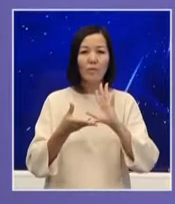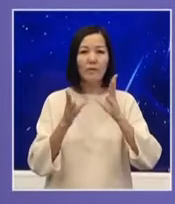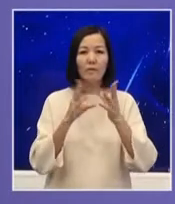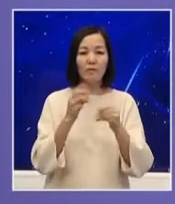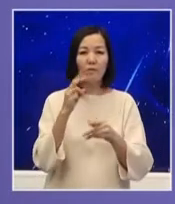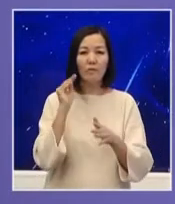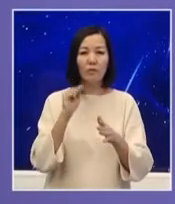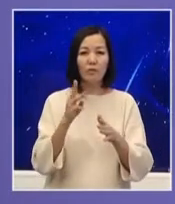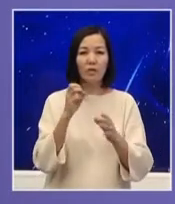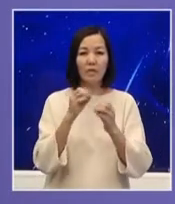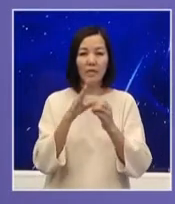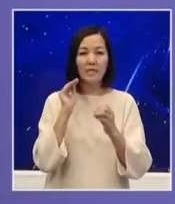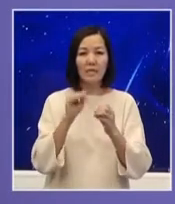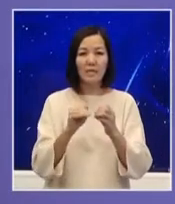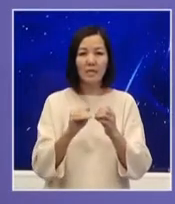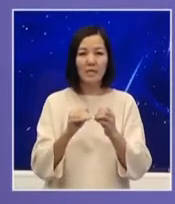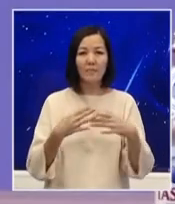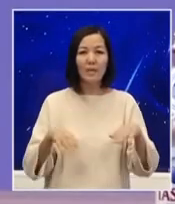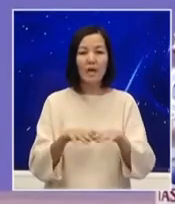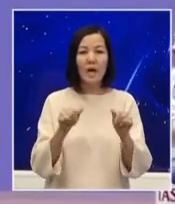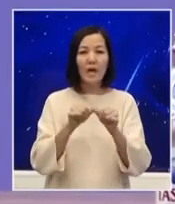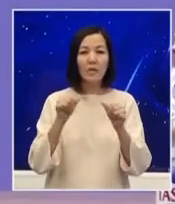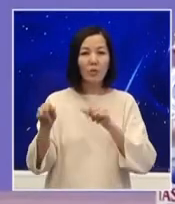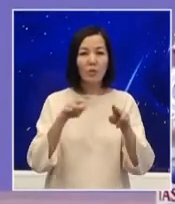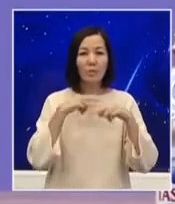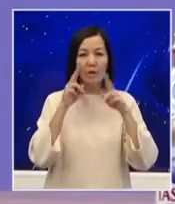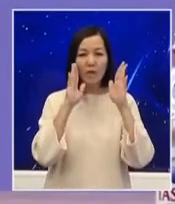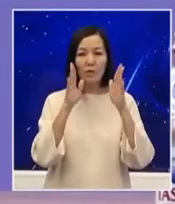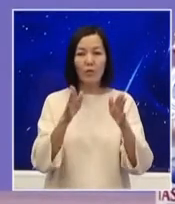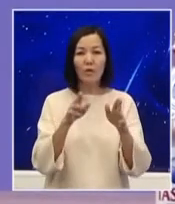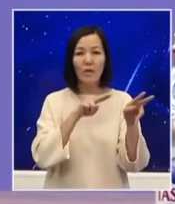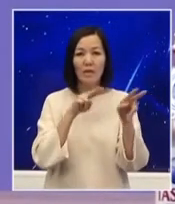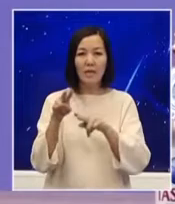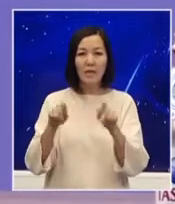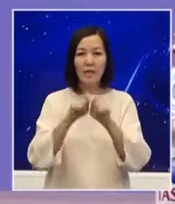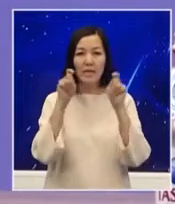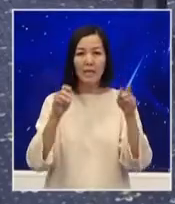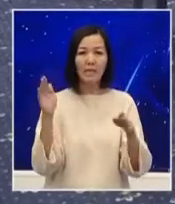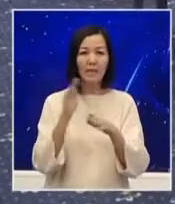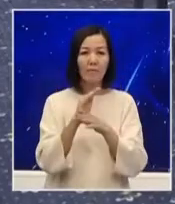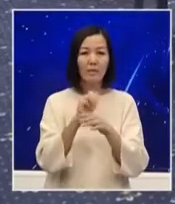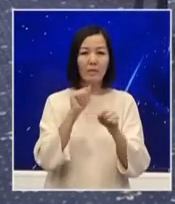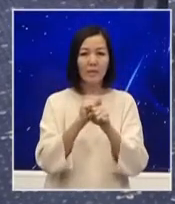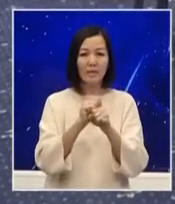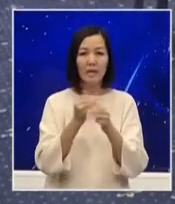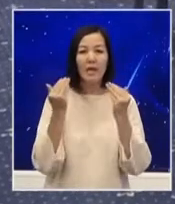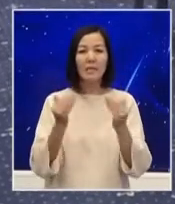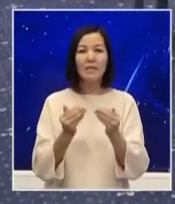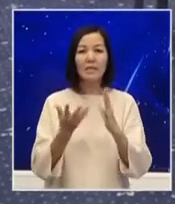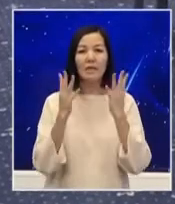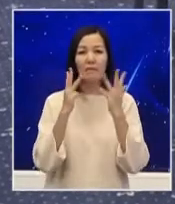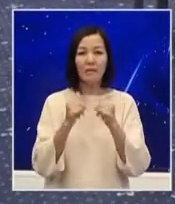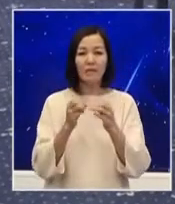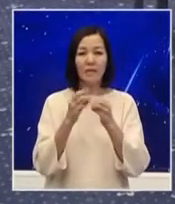более 214 тысяч. Также на особом контроле и вопрос открытия дополнительных кислородных станций. Сейчас их